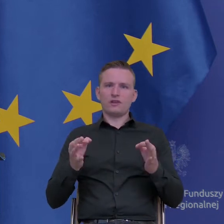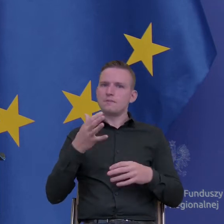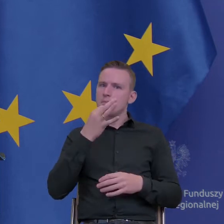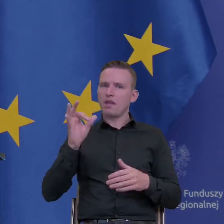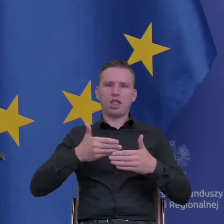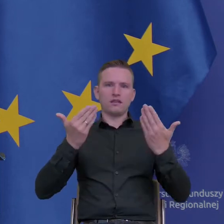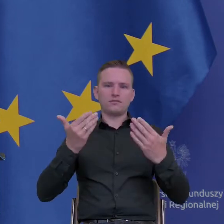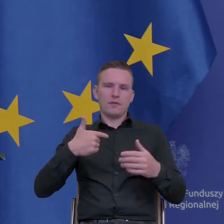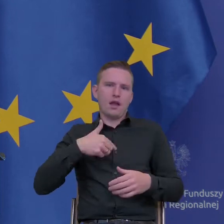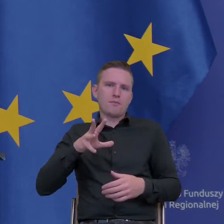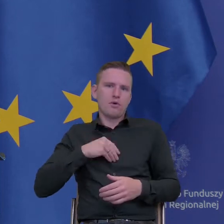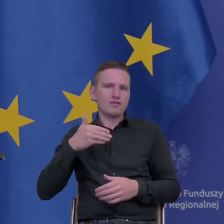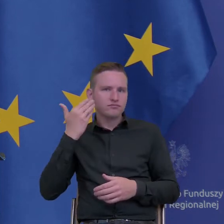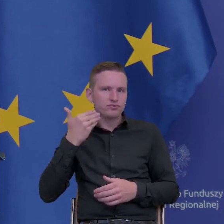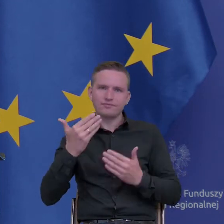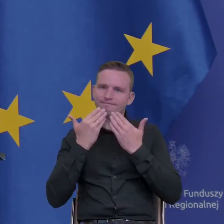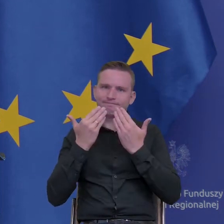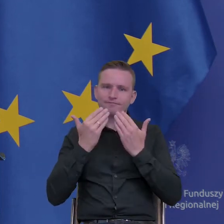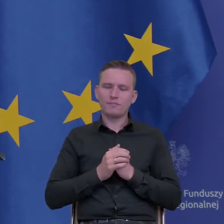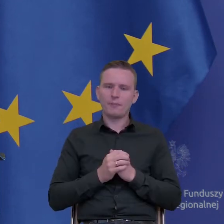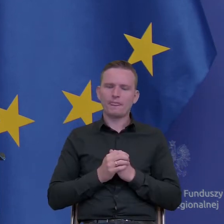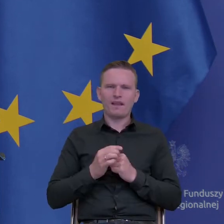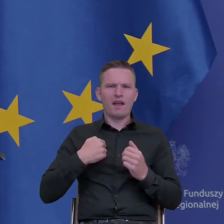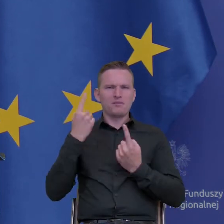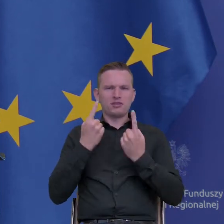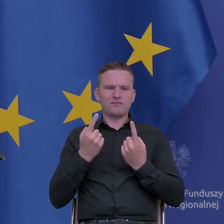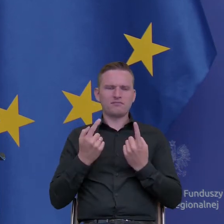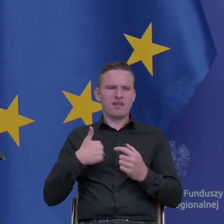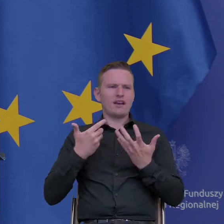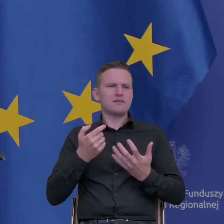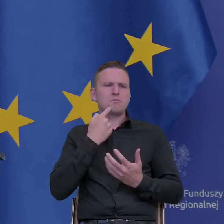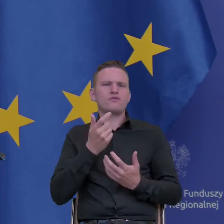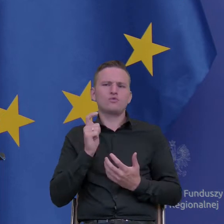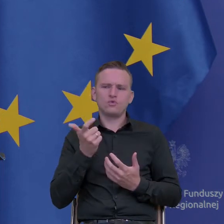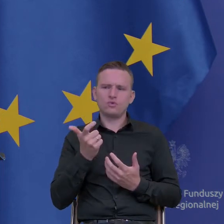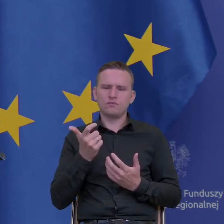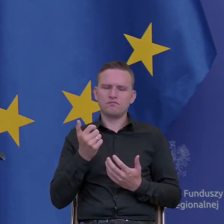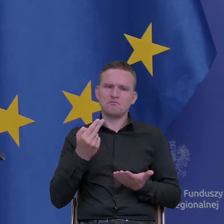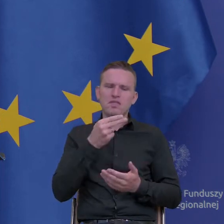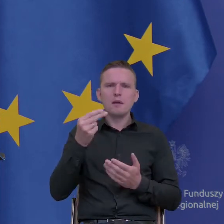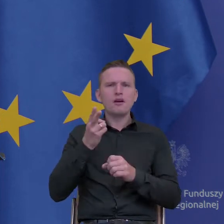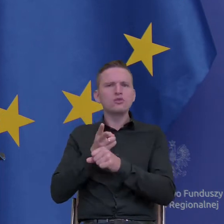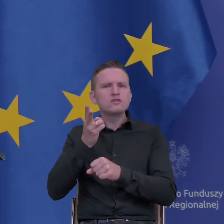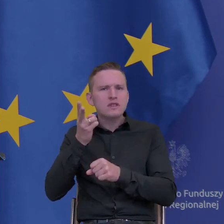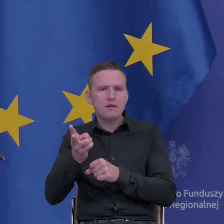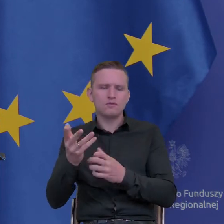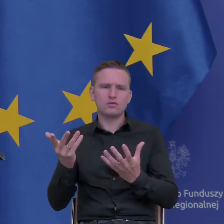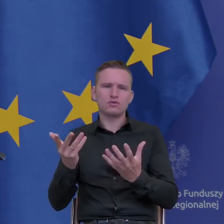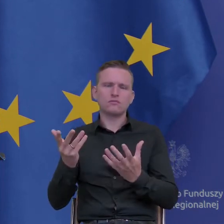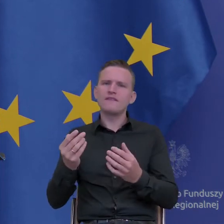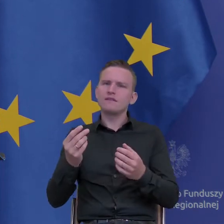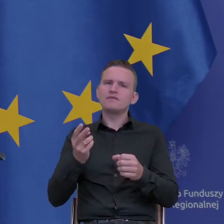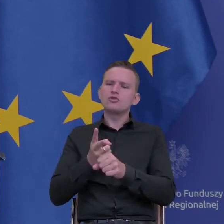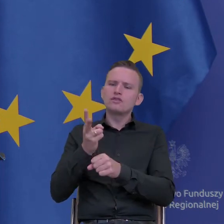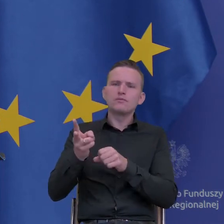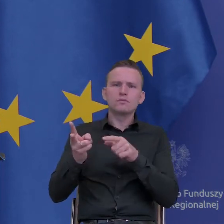słów. Myślałem o tym, co chcę tak naprawdę powiedzieć odnośnie dostępności, odnośnie tego, jak ważna ona jest w